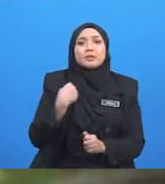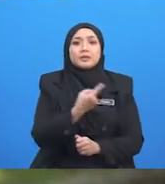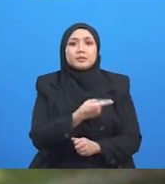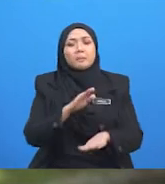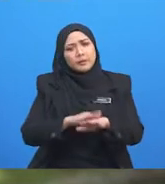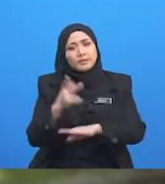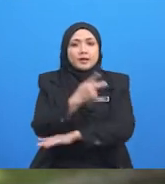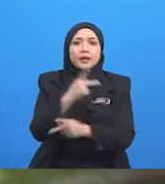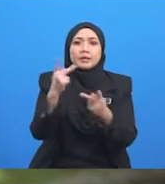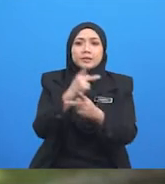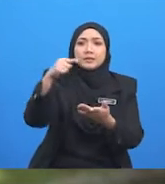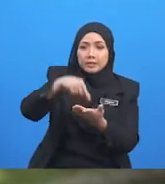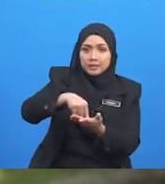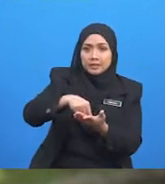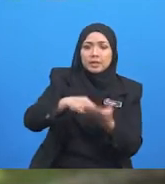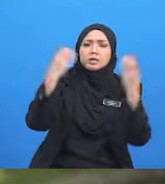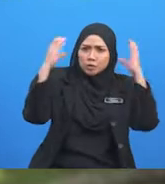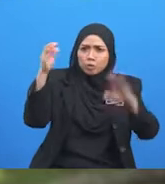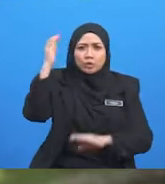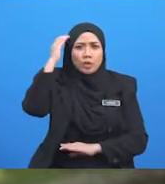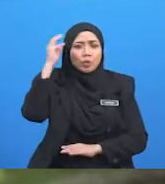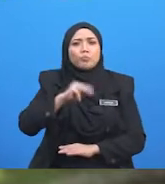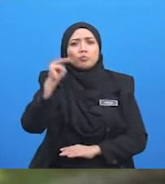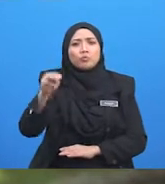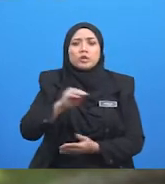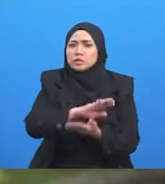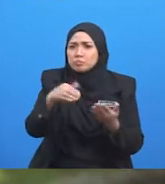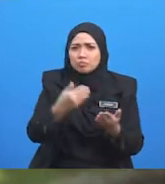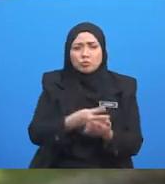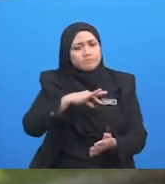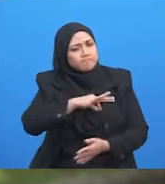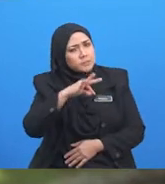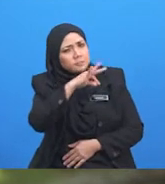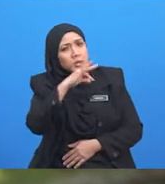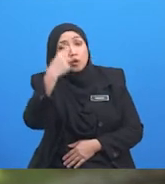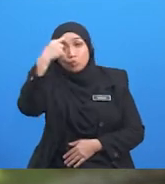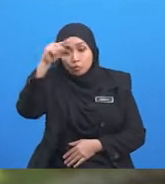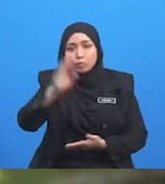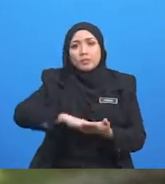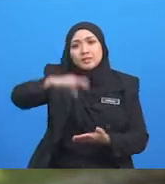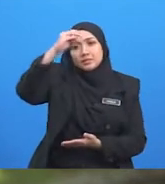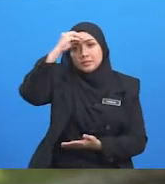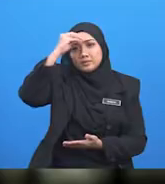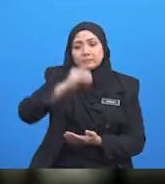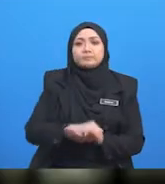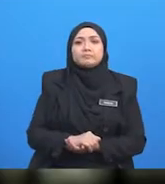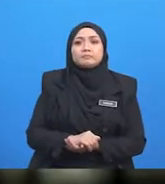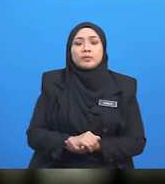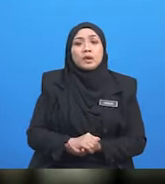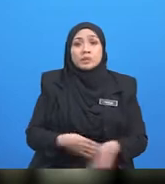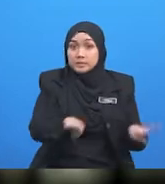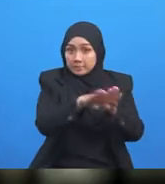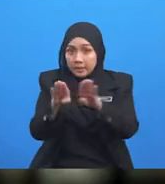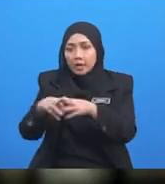kali ini. Cikgu tahu murid semua masih bersemangat untuk belajar.